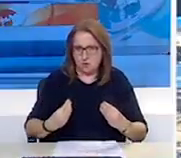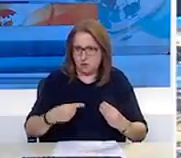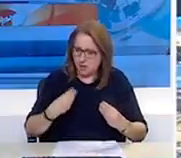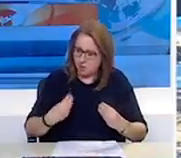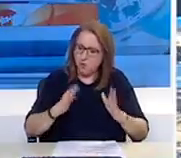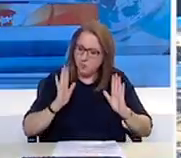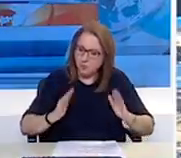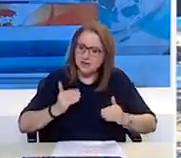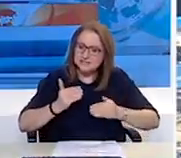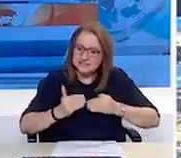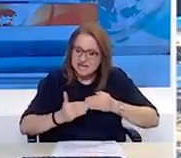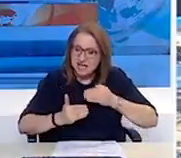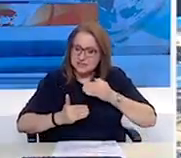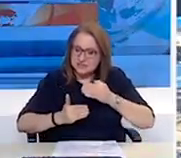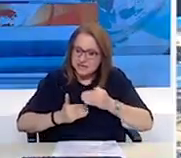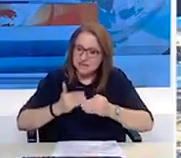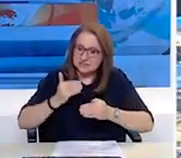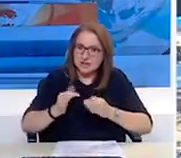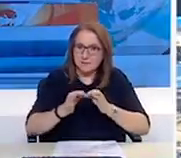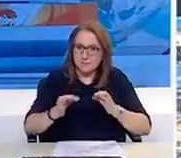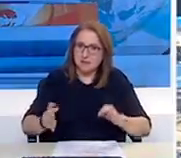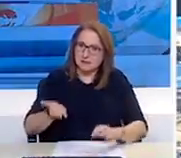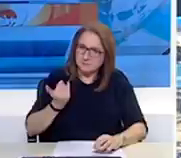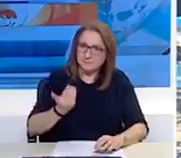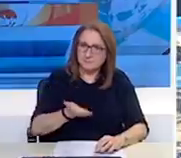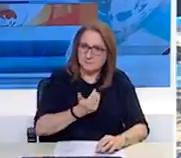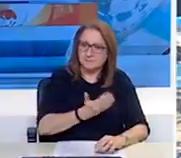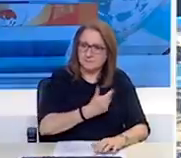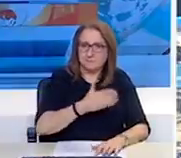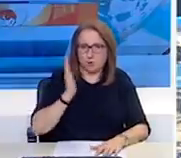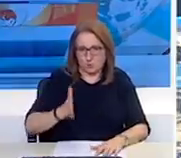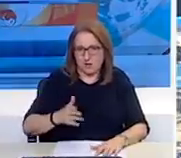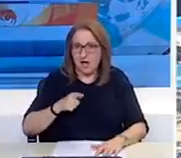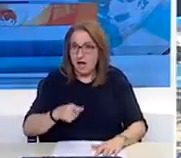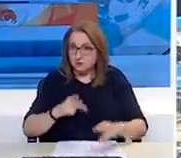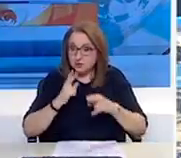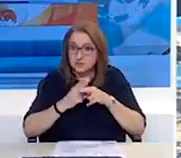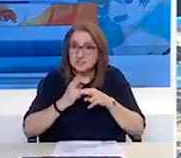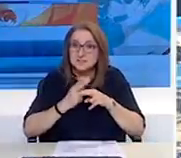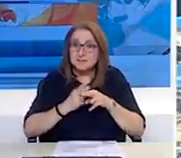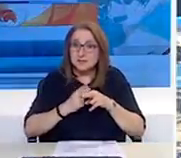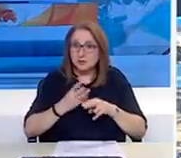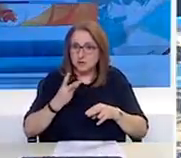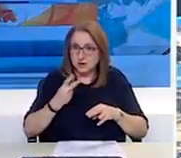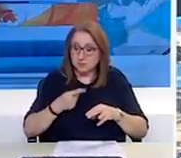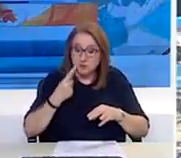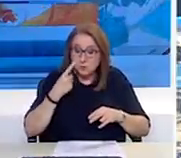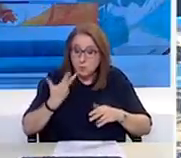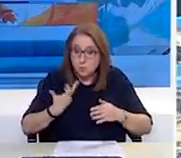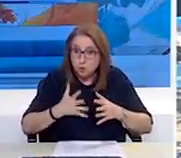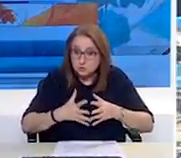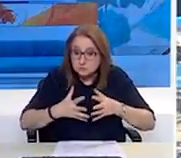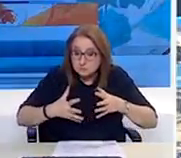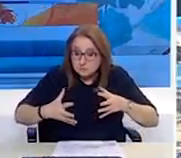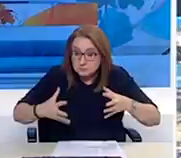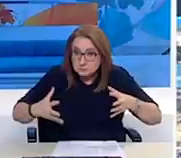σταδιακή άρση των μέτρων. Αυτός, λοιπόν, ο σημαντικός αριθμός, ο ενεργός αναπαραγωγικός ρυθμός